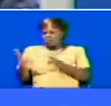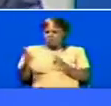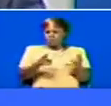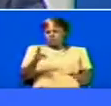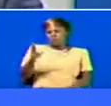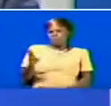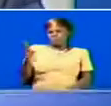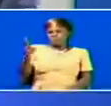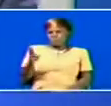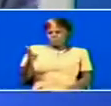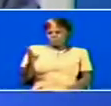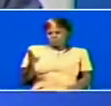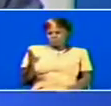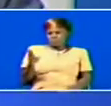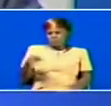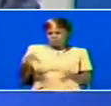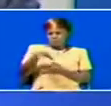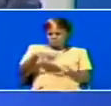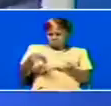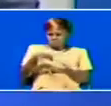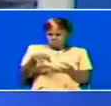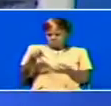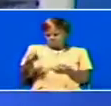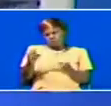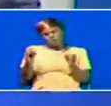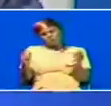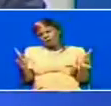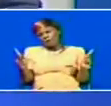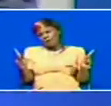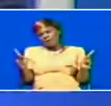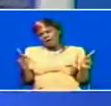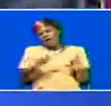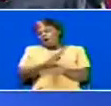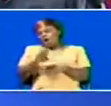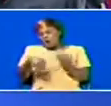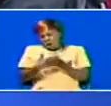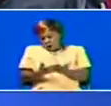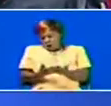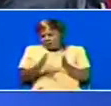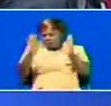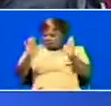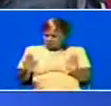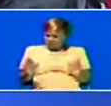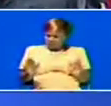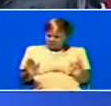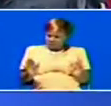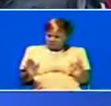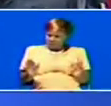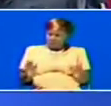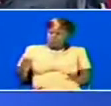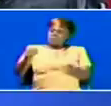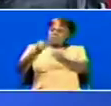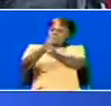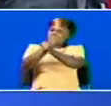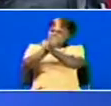ili kwamba kuwe na ile sintofahamu ya kisiasa. Hilo ni sawa. Yote tisa, lakini 10 ni nini? Ni kwamba ulinzi